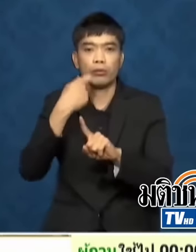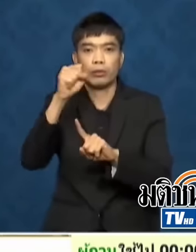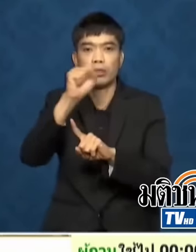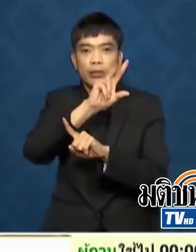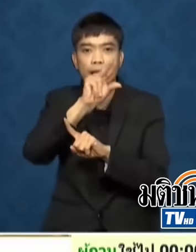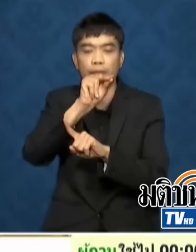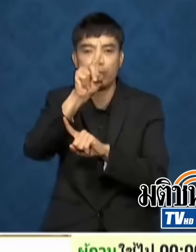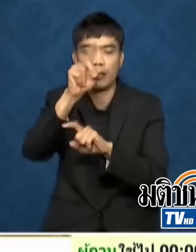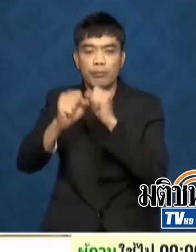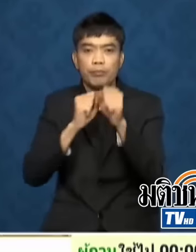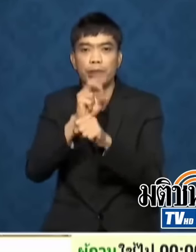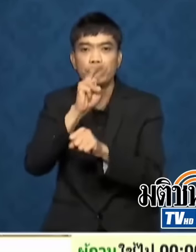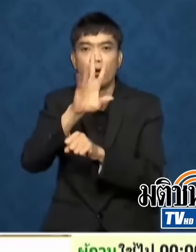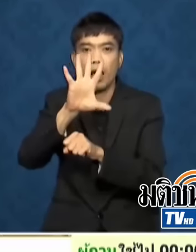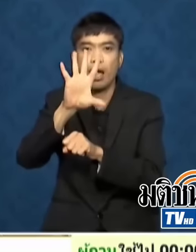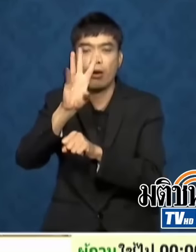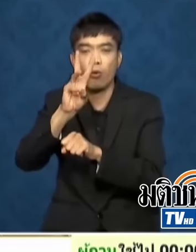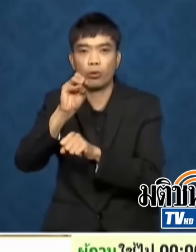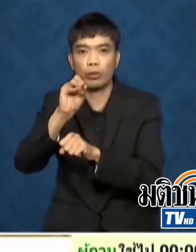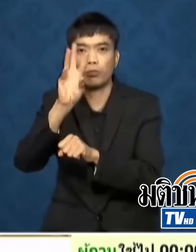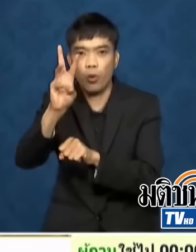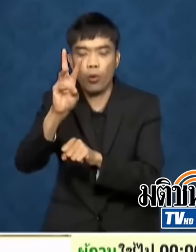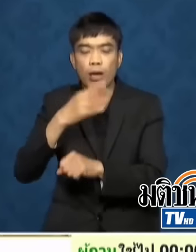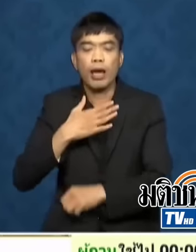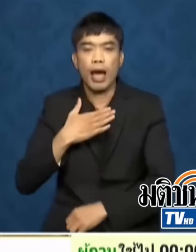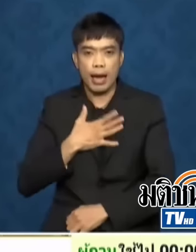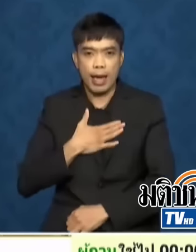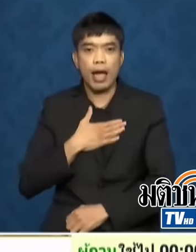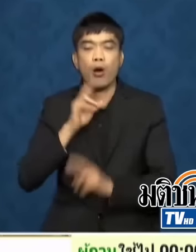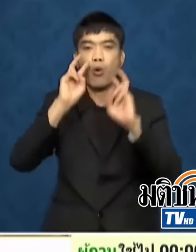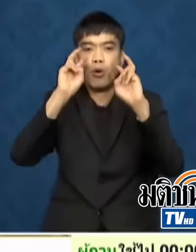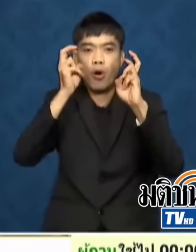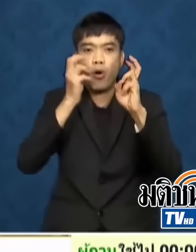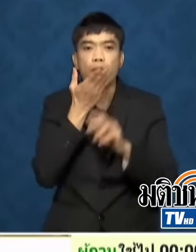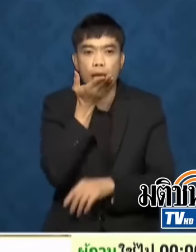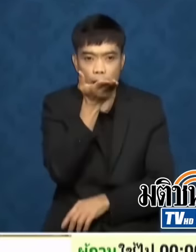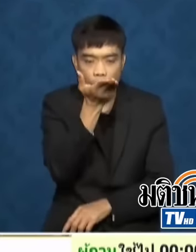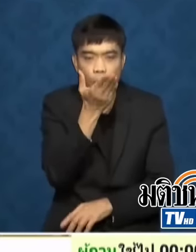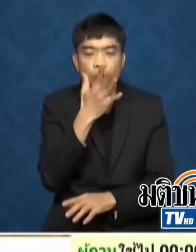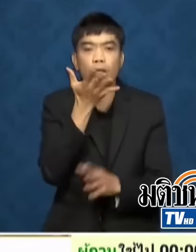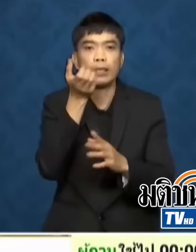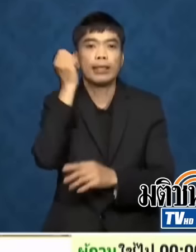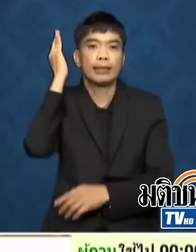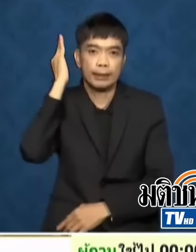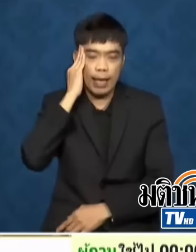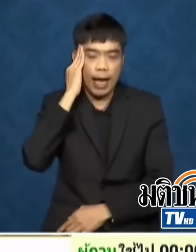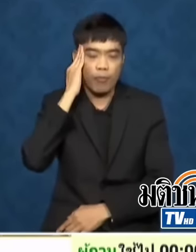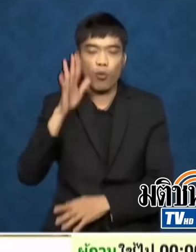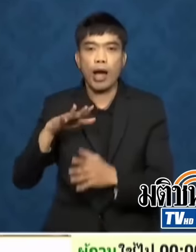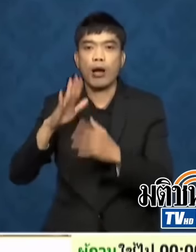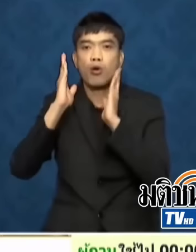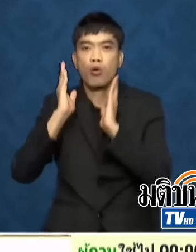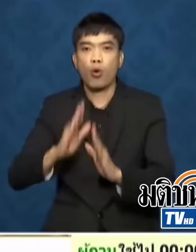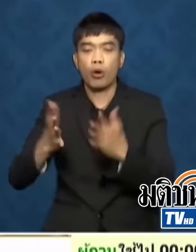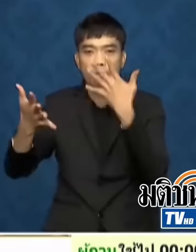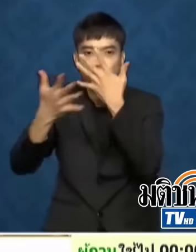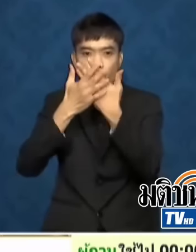นะครับเป็นเรื่องของการขอทราบข้อเท็จจริงเพิ่มเติมเกี่ยวกับการส่งตัวผู้ต้องขังไปรักษานอกเรือนจ